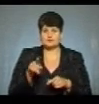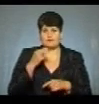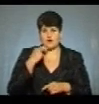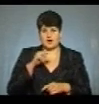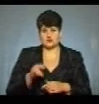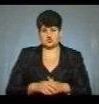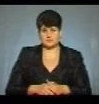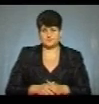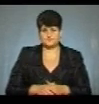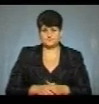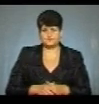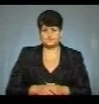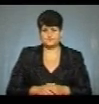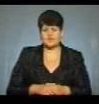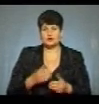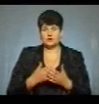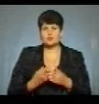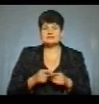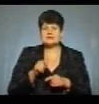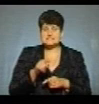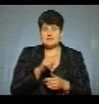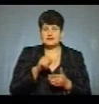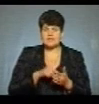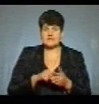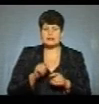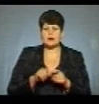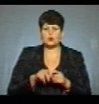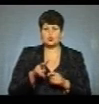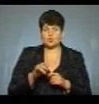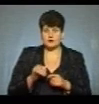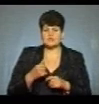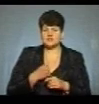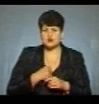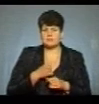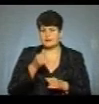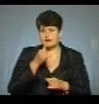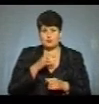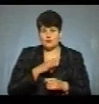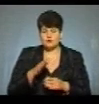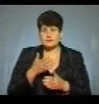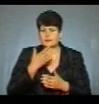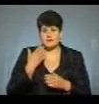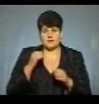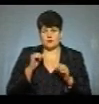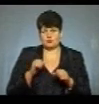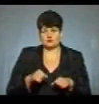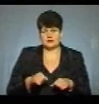покращити. Тобто це питання на контролі. Ми, на жаль, не можемо, не маємо можливості